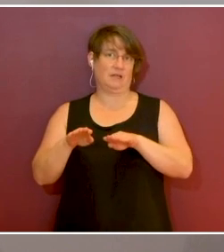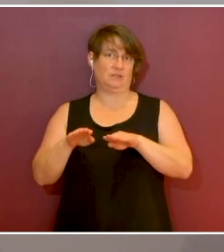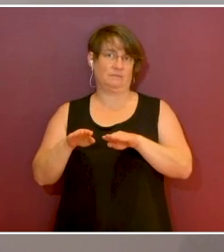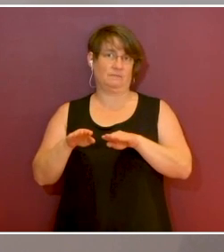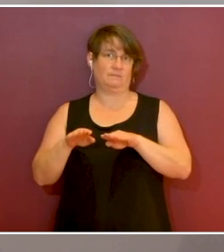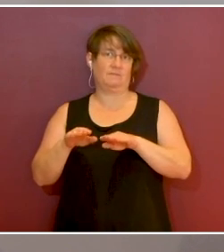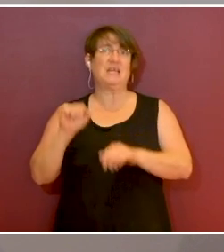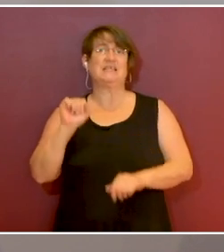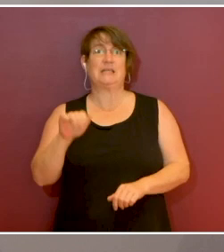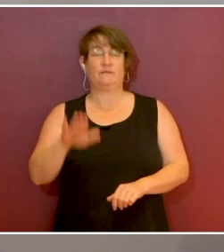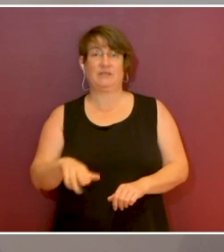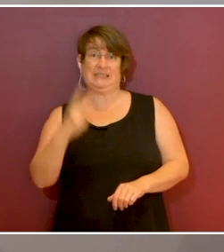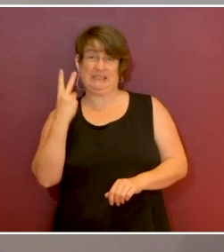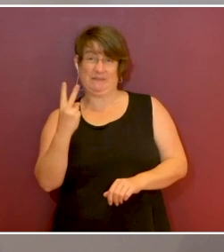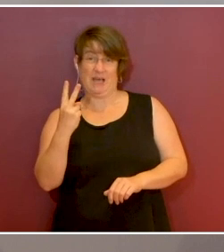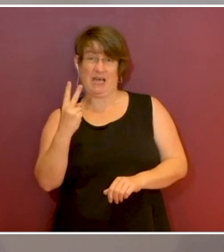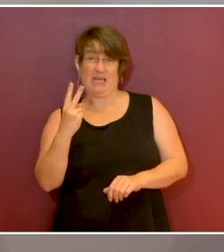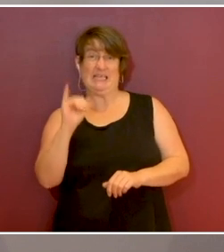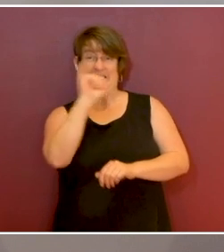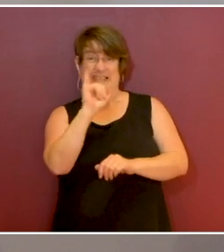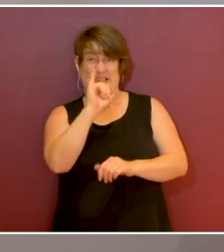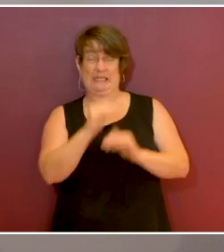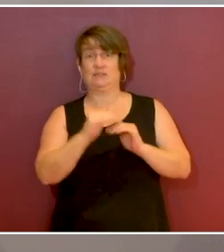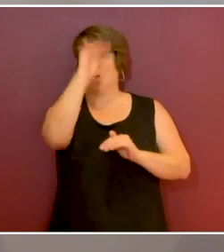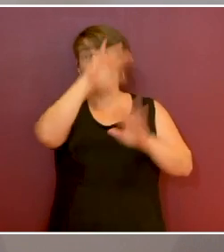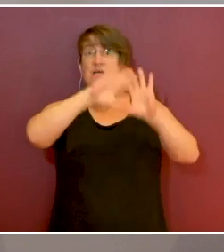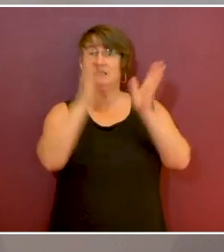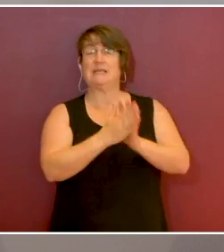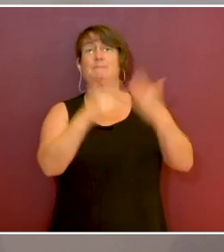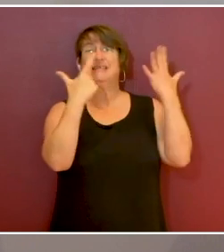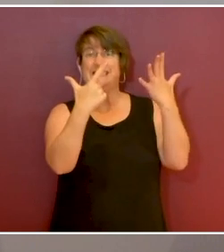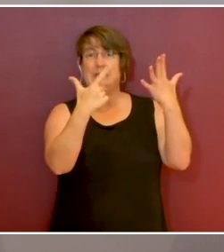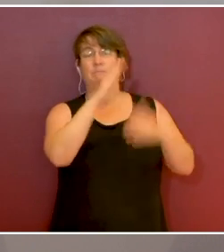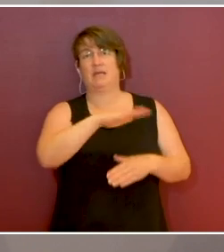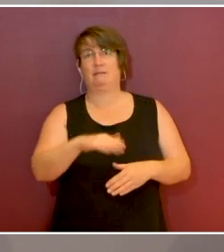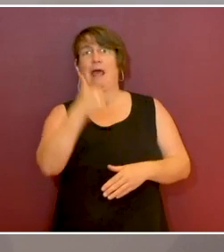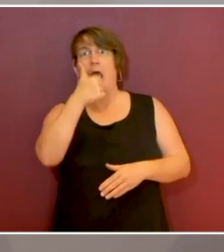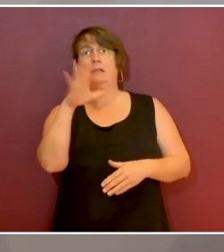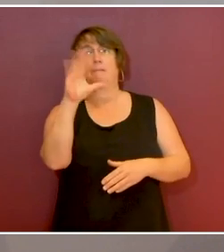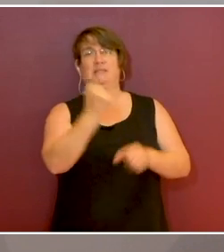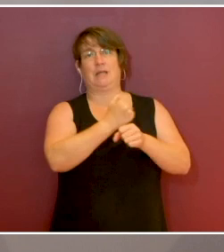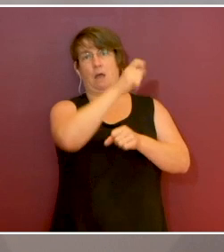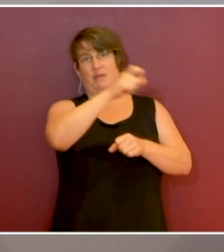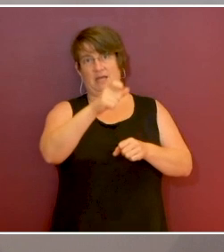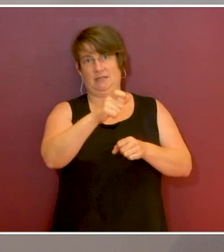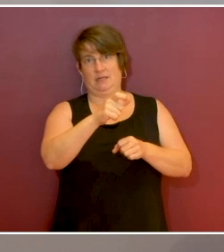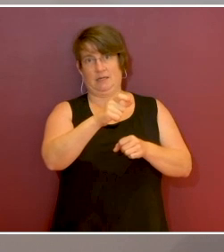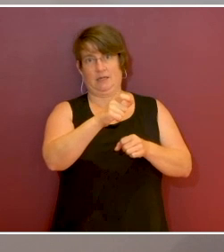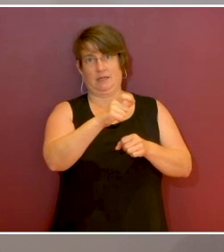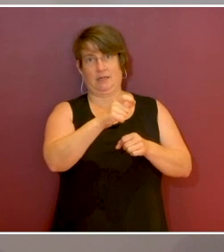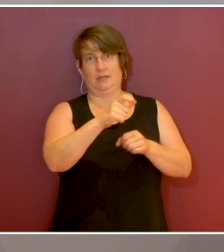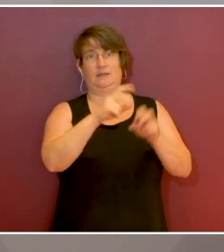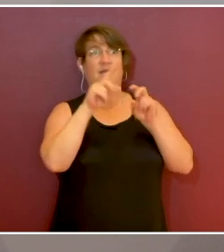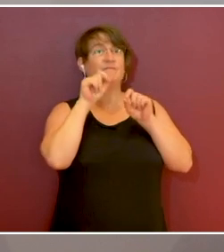2, bei hoher Inzidenz, haben wir insgesamt 7 Kinder gefunden und eine Mitarbeiterin, wo wir das Virus nachweisen konnten,